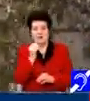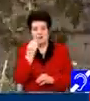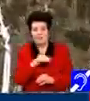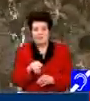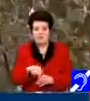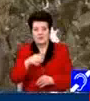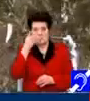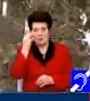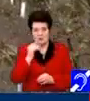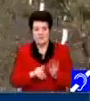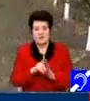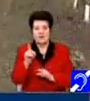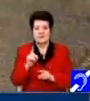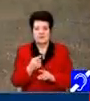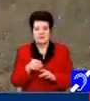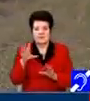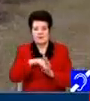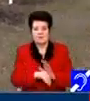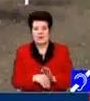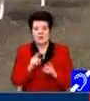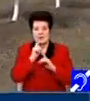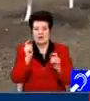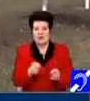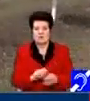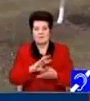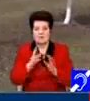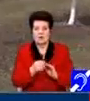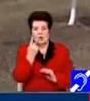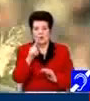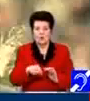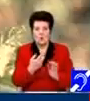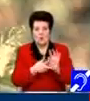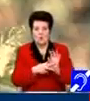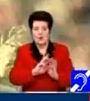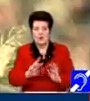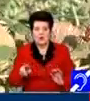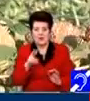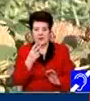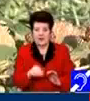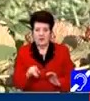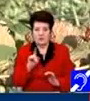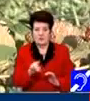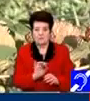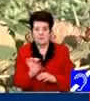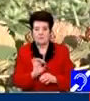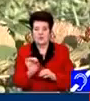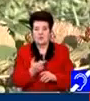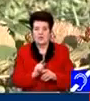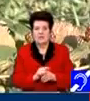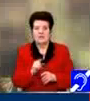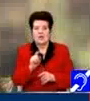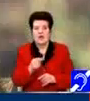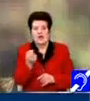Performantă în Moldova a lansat etapa de aplicare a granturilor în valoare de 1,8 milioane de lei și pentru producătorii de fructe